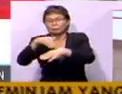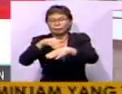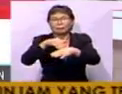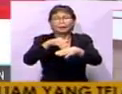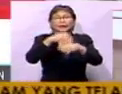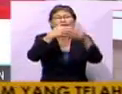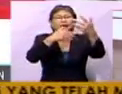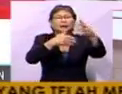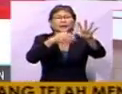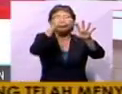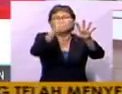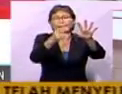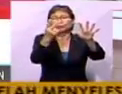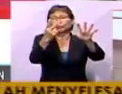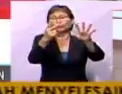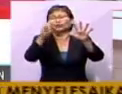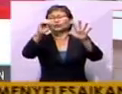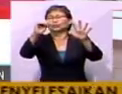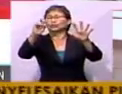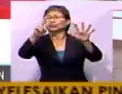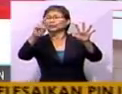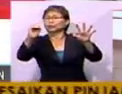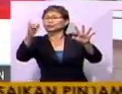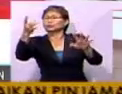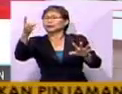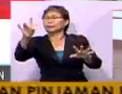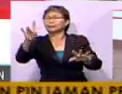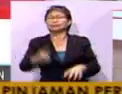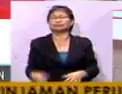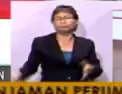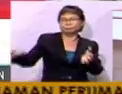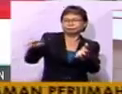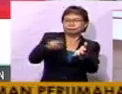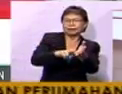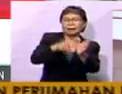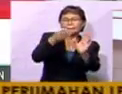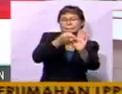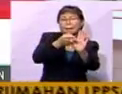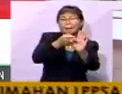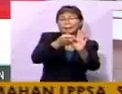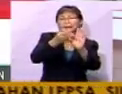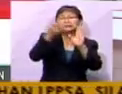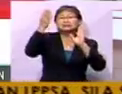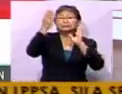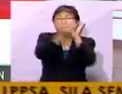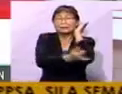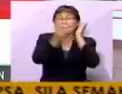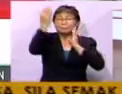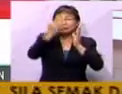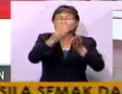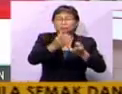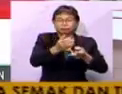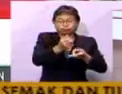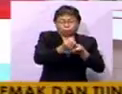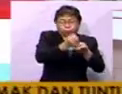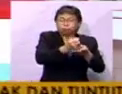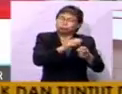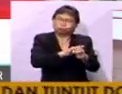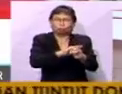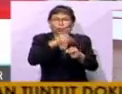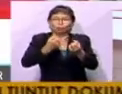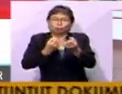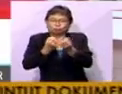pada 15 Februari 2018. Dalam satu kenyataan, Bank Pusat memaklumkan rizab itu memadai untuk